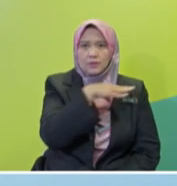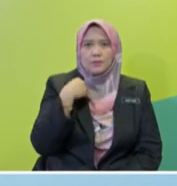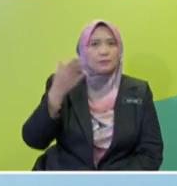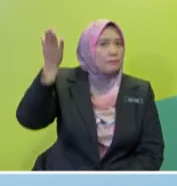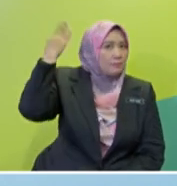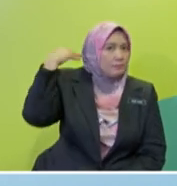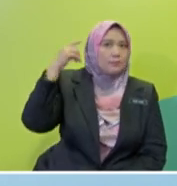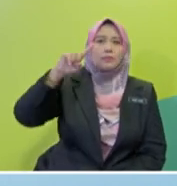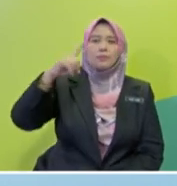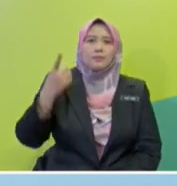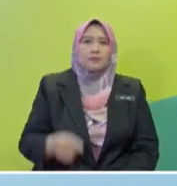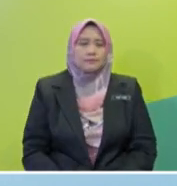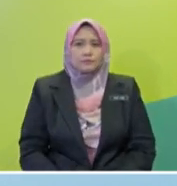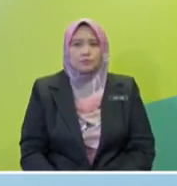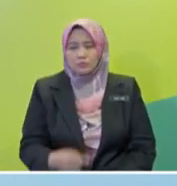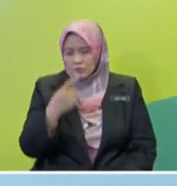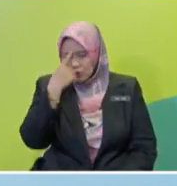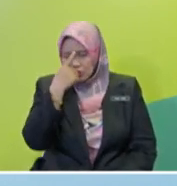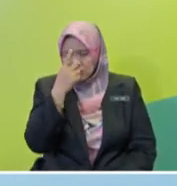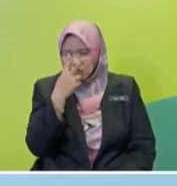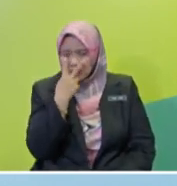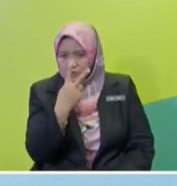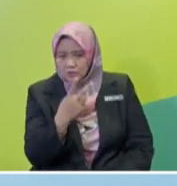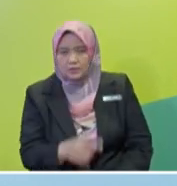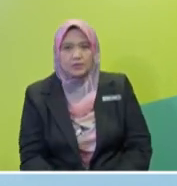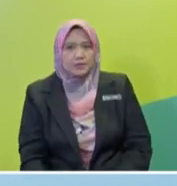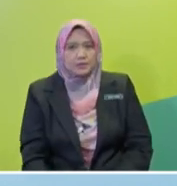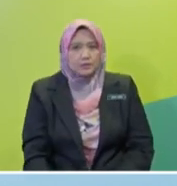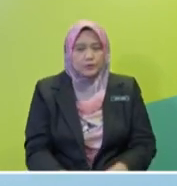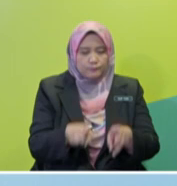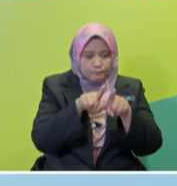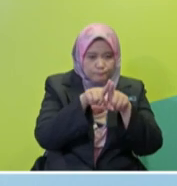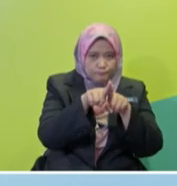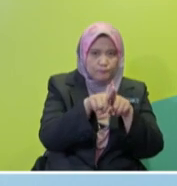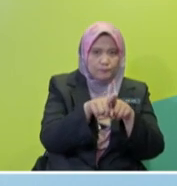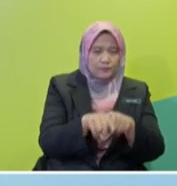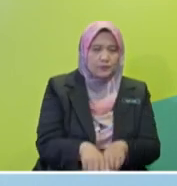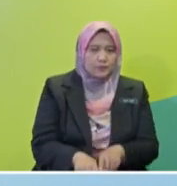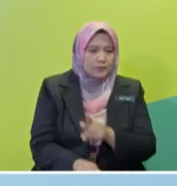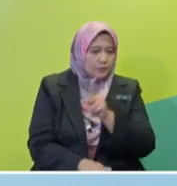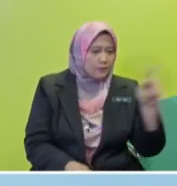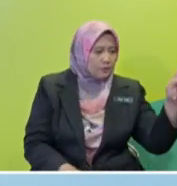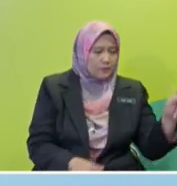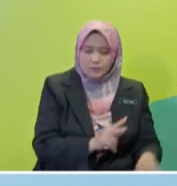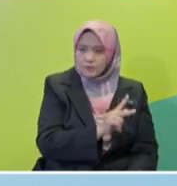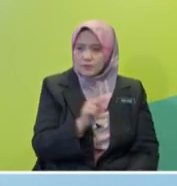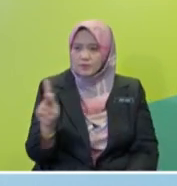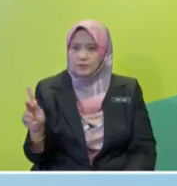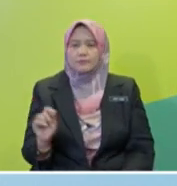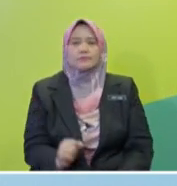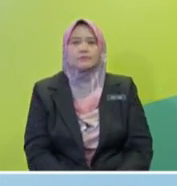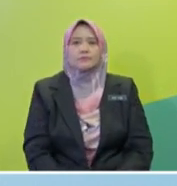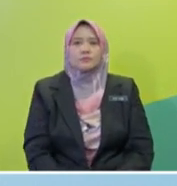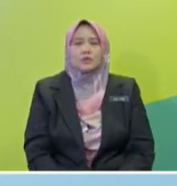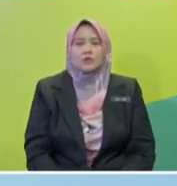anak panah daripada kiri ke kanan untuk empat kota tuh so kita dapat nampaklah Dia gerak Ke Kiri ke kiri atau ke kanan